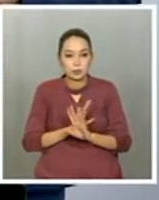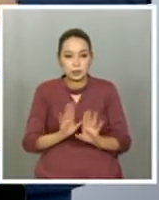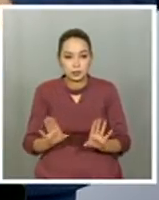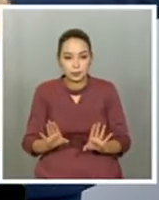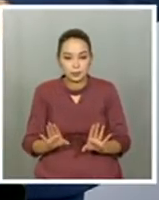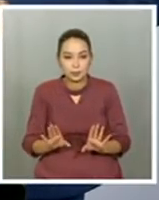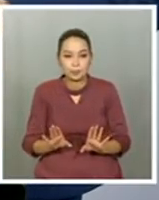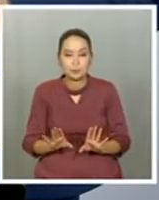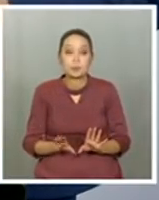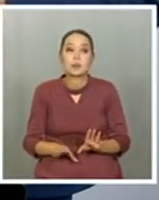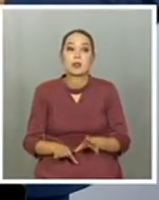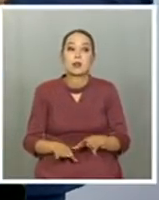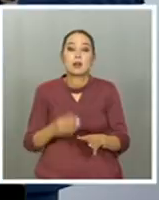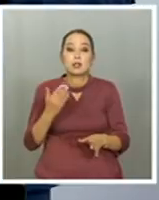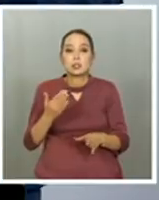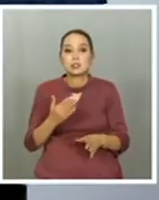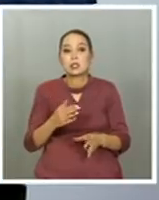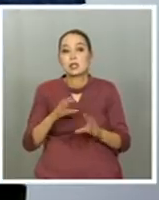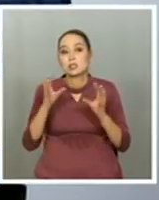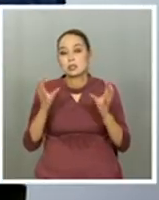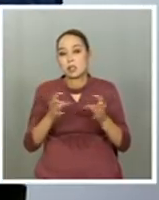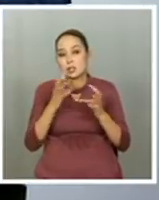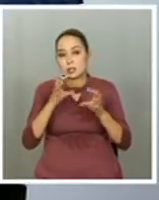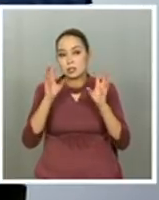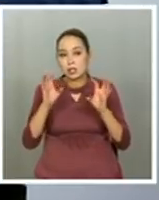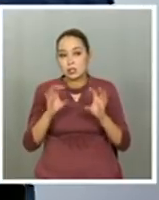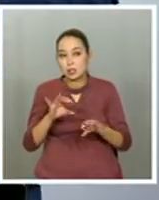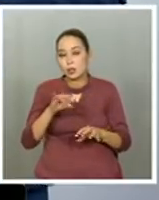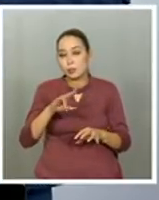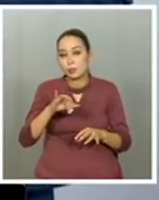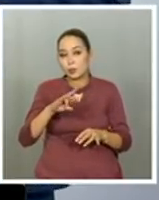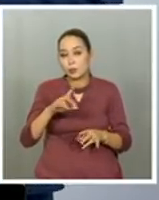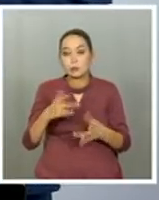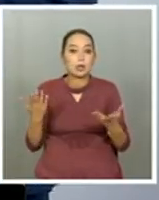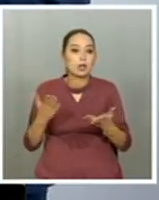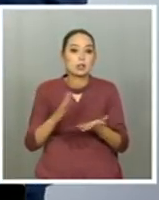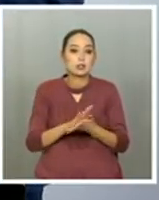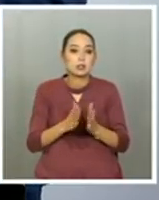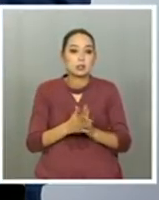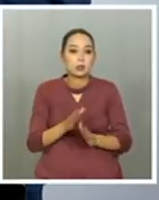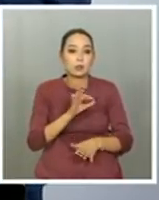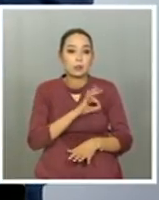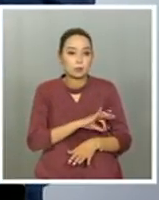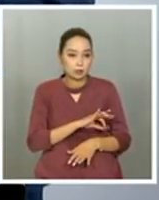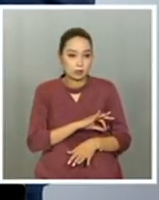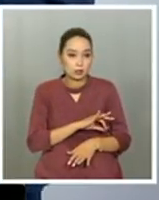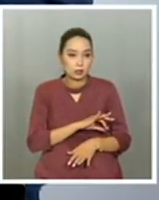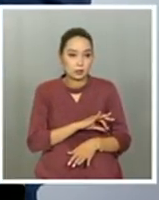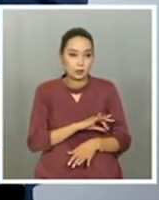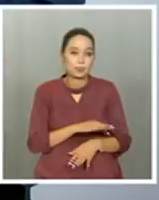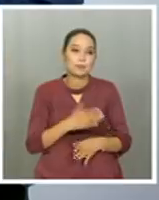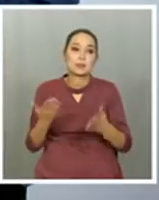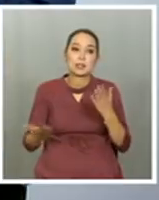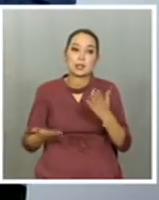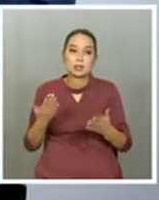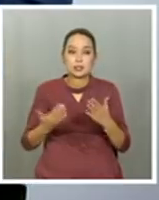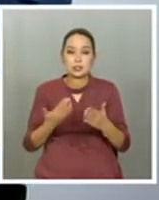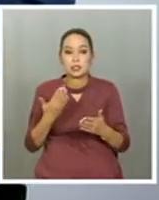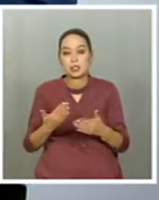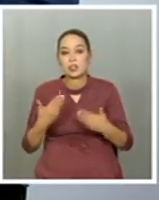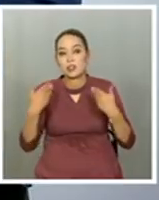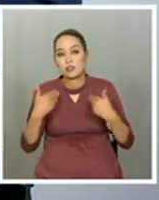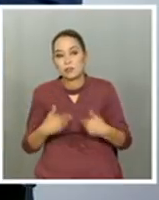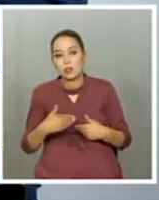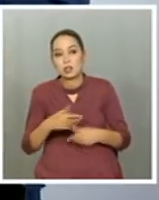Және де импульстің сақталу заңы қандай жағдайларда қолданылады? Егер сыртқы күштердің тең әрекет күші 0-ге тең